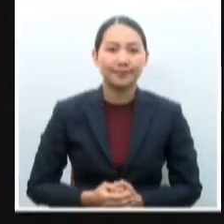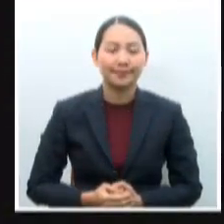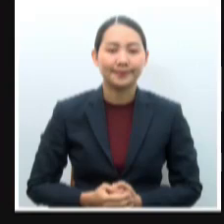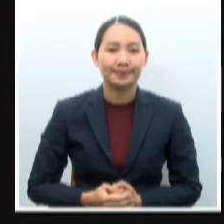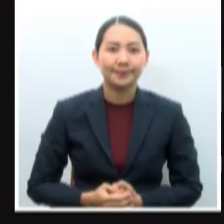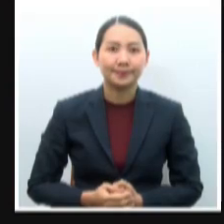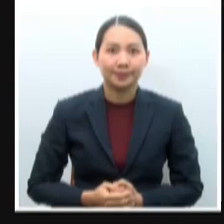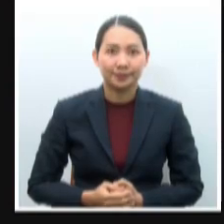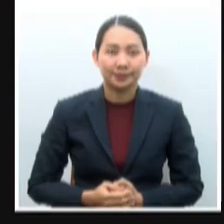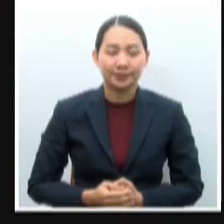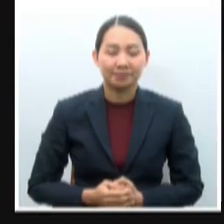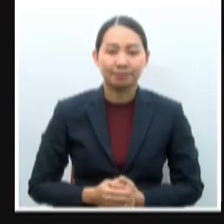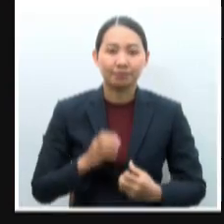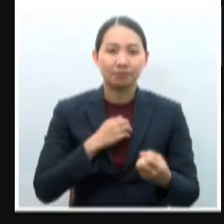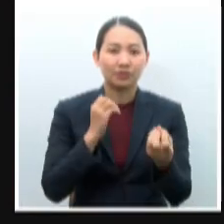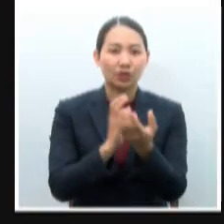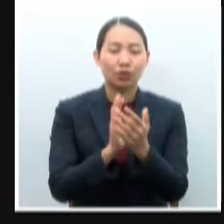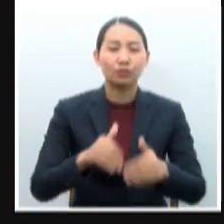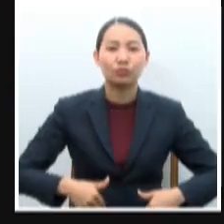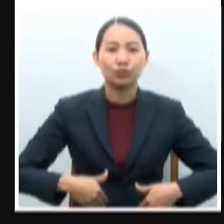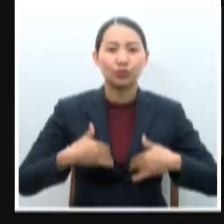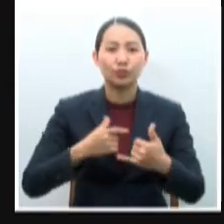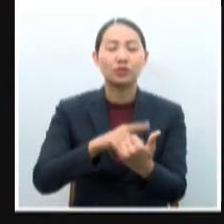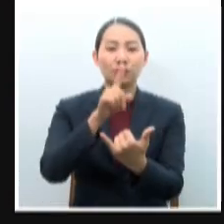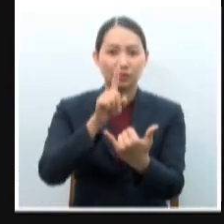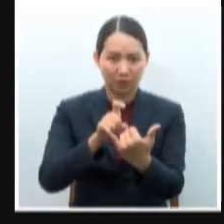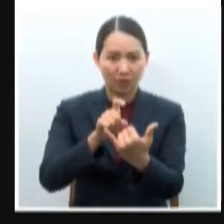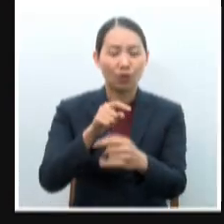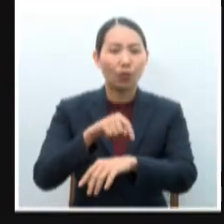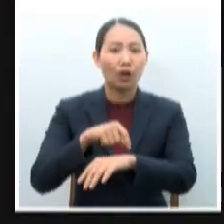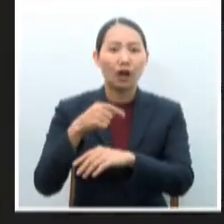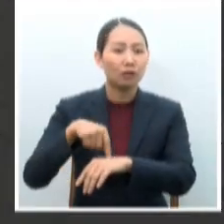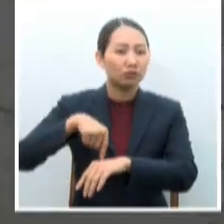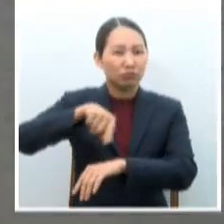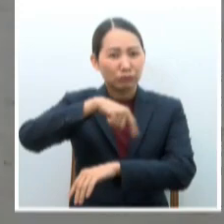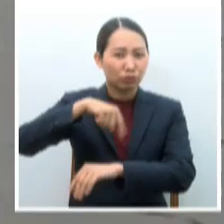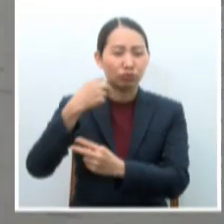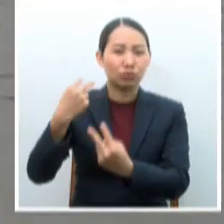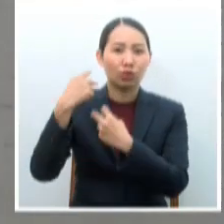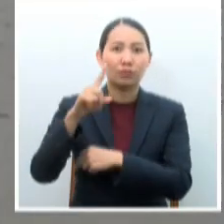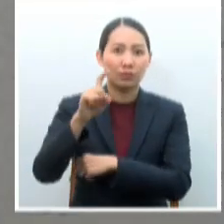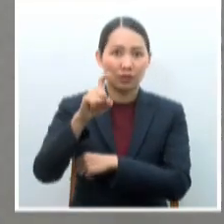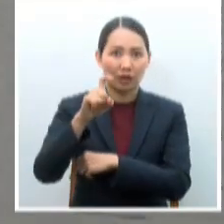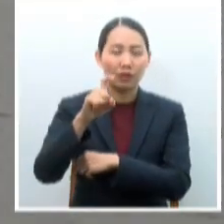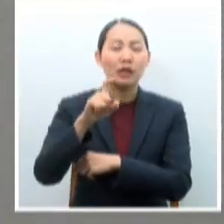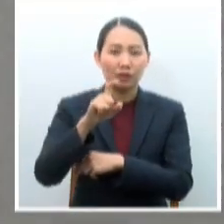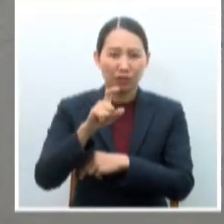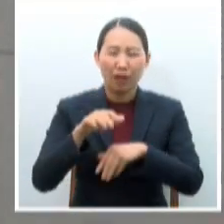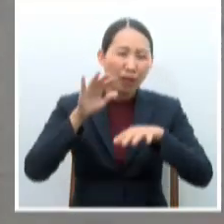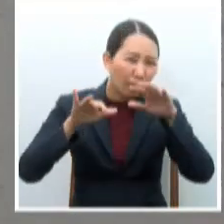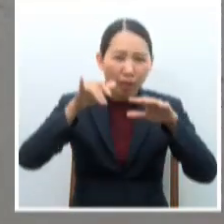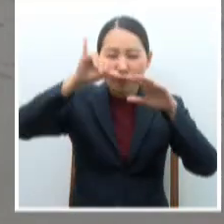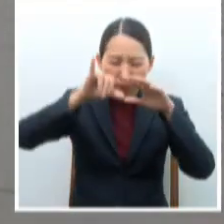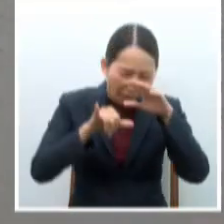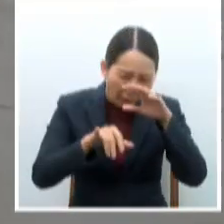เพื่อไม่ให้เกิดความสูญเสียที่ไม่อาจย้อนกลับคืนมาได้การจมน้ำเป็นสาเหตุต้นๆของ